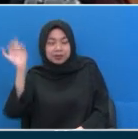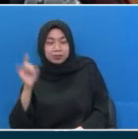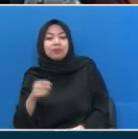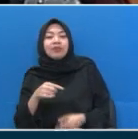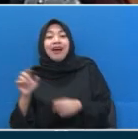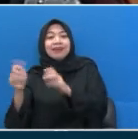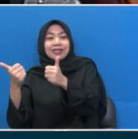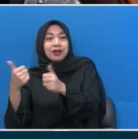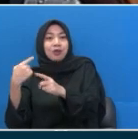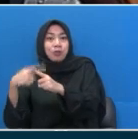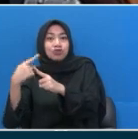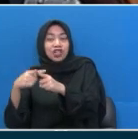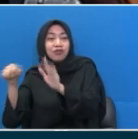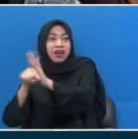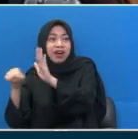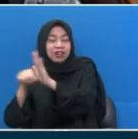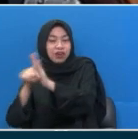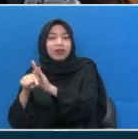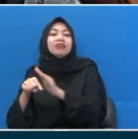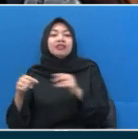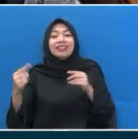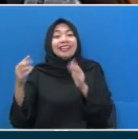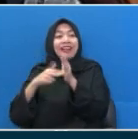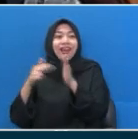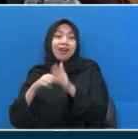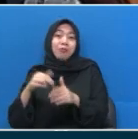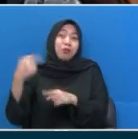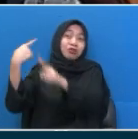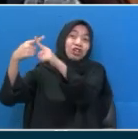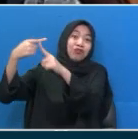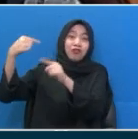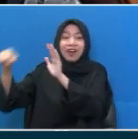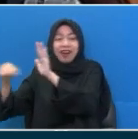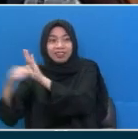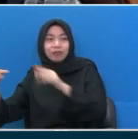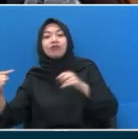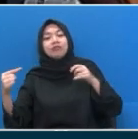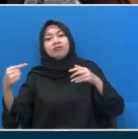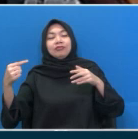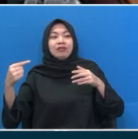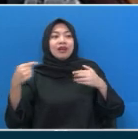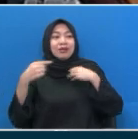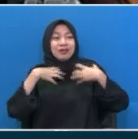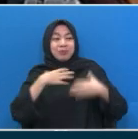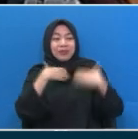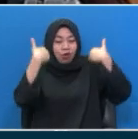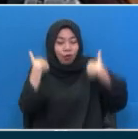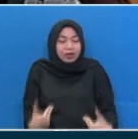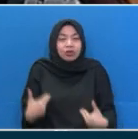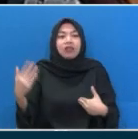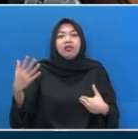sama seperti orang berbohong ya Nah itu kan nampak dari dari skoring dan segala macam itu Oke berarti